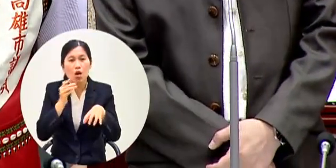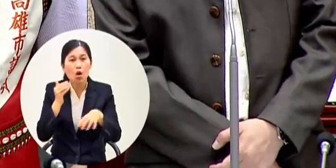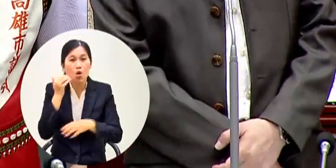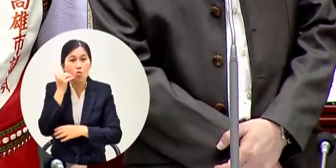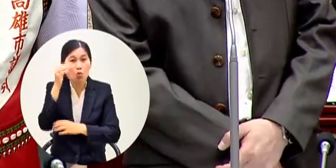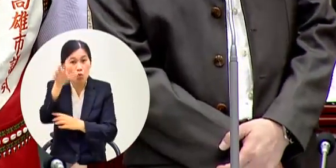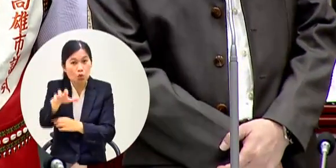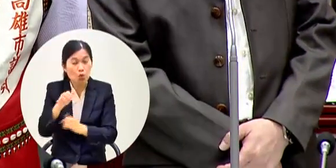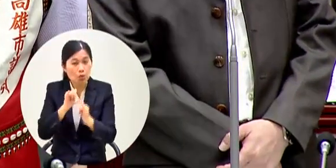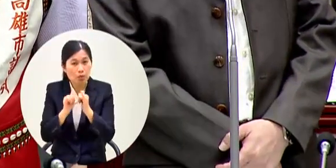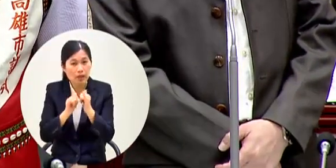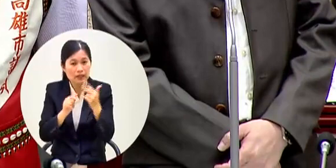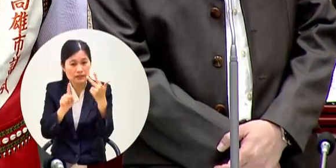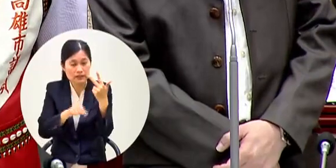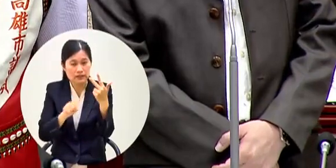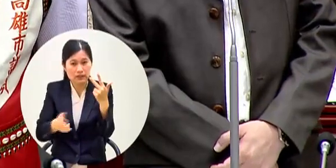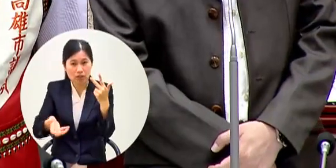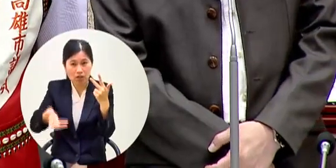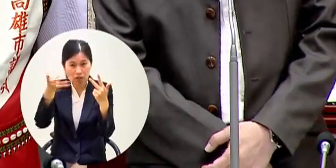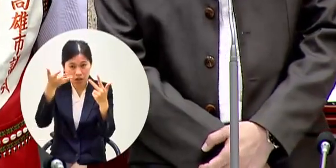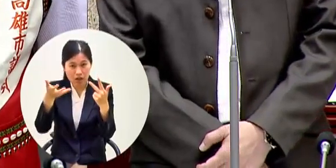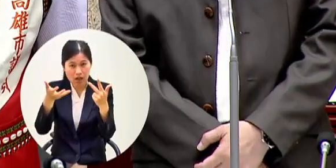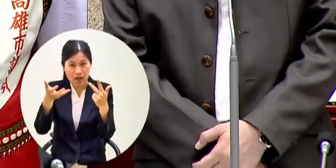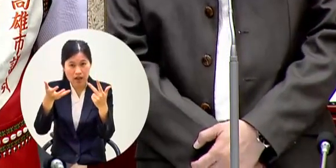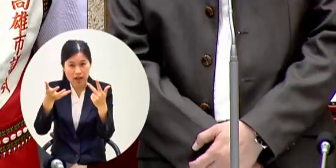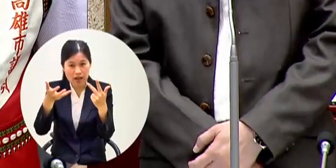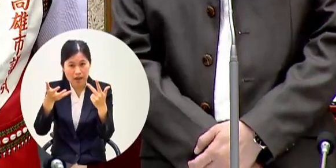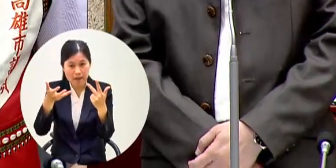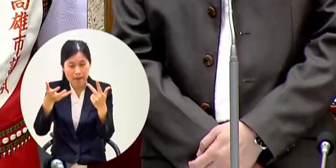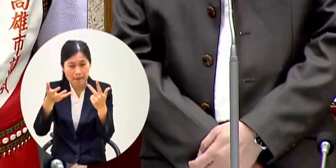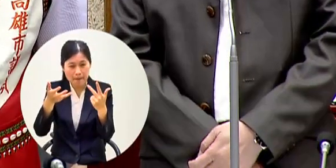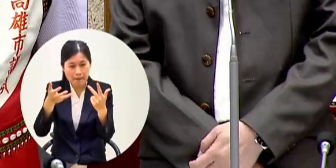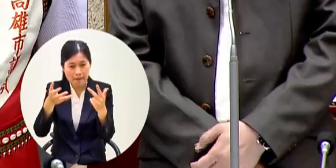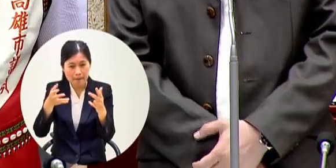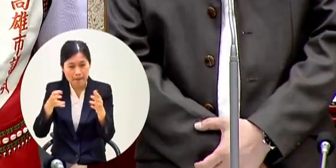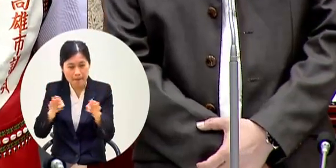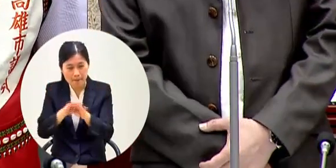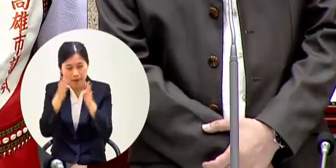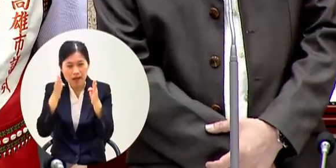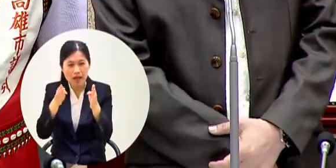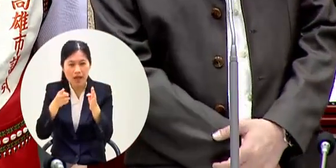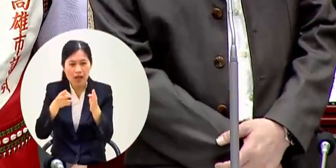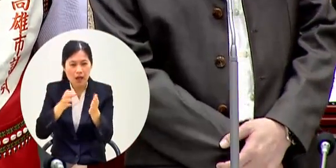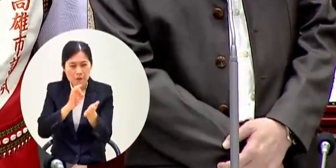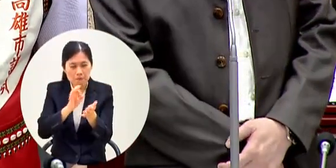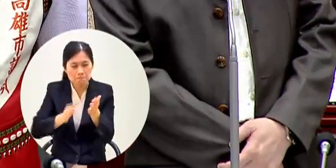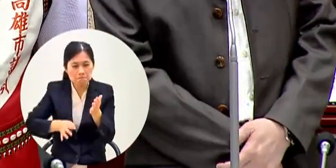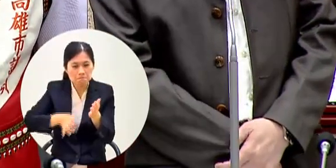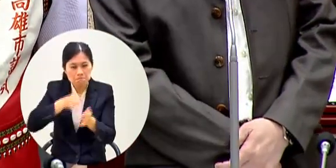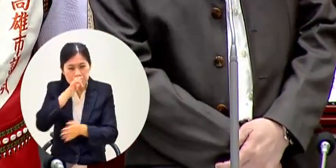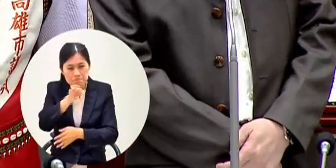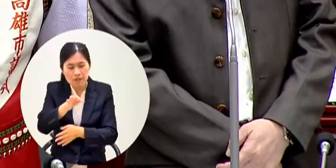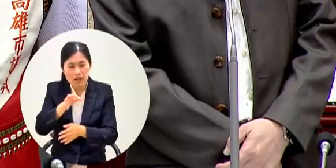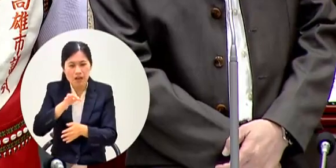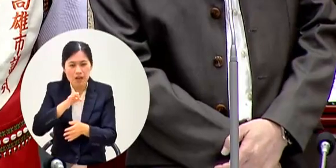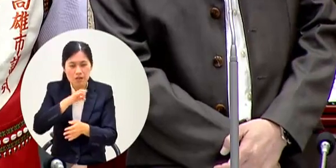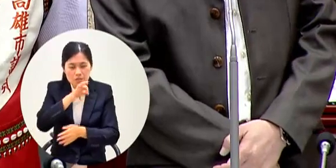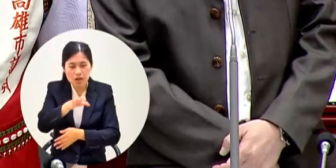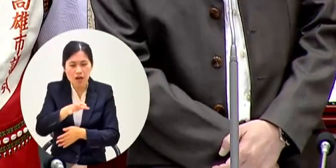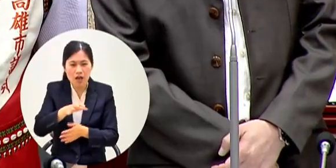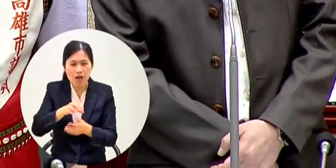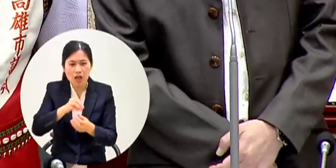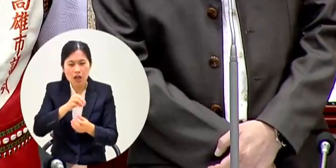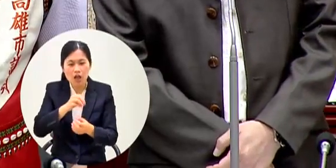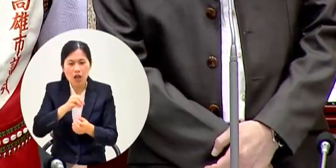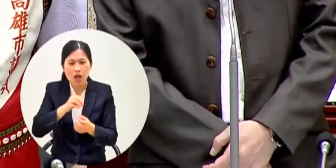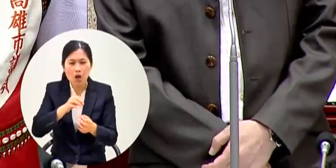想合作社它是跟农会是一个平行的单位，不同的方式来去进行，所以农民他只要有意愿。